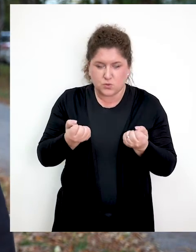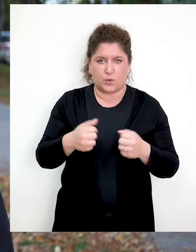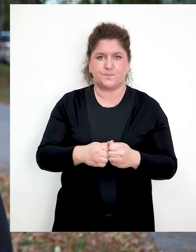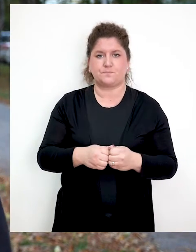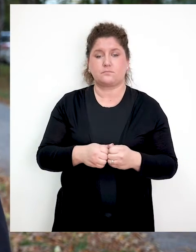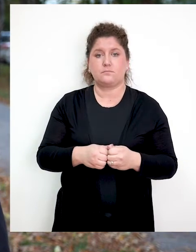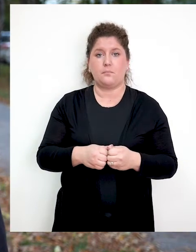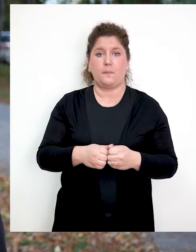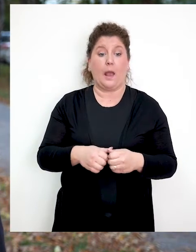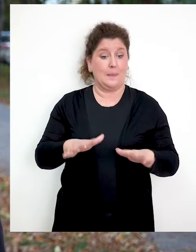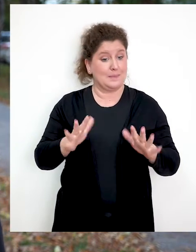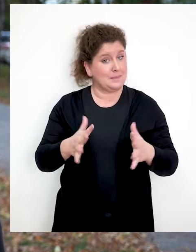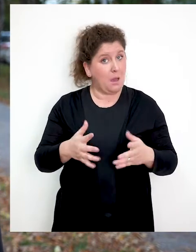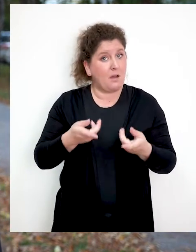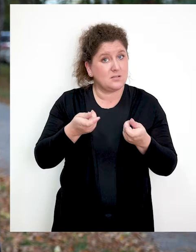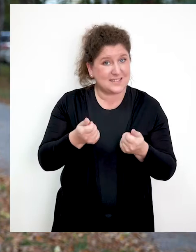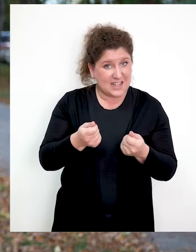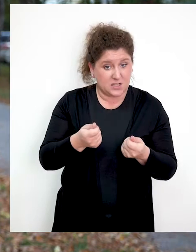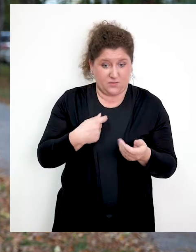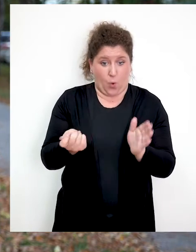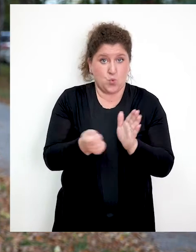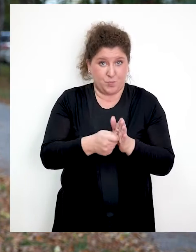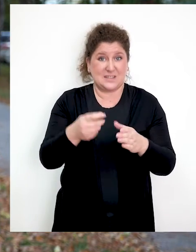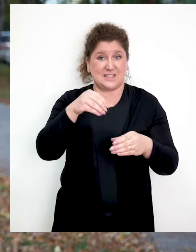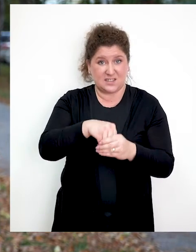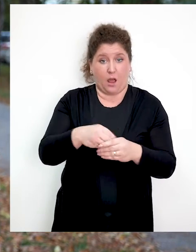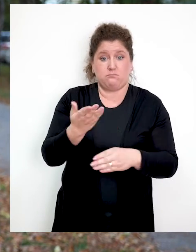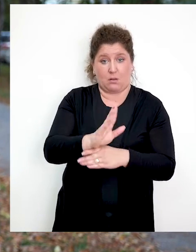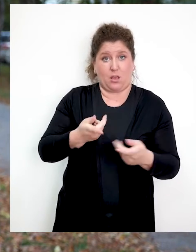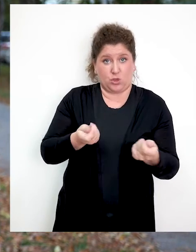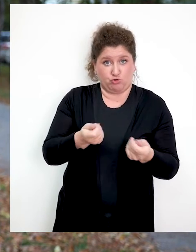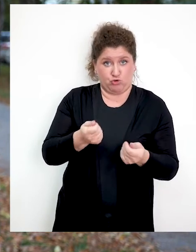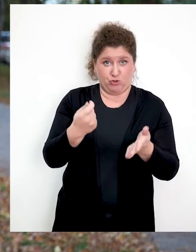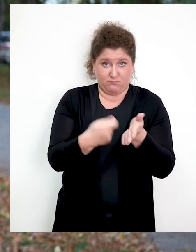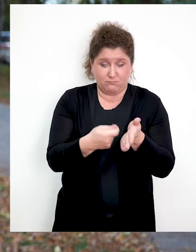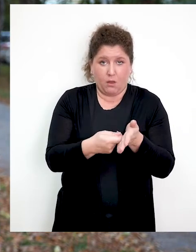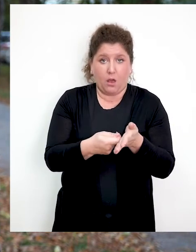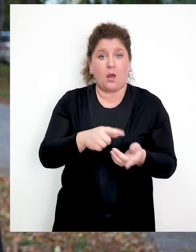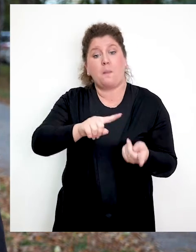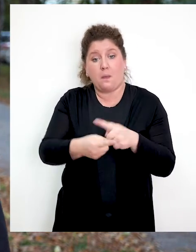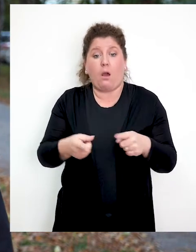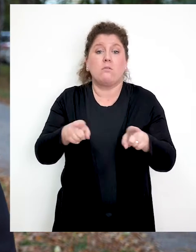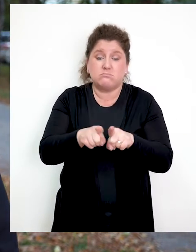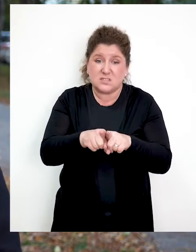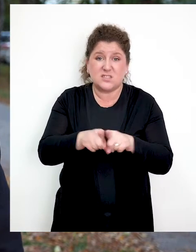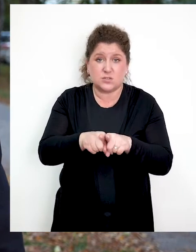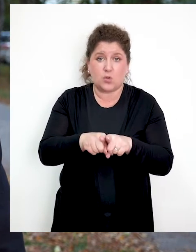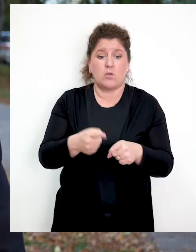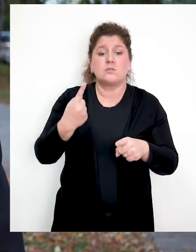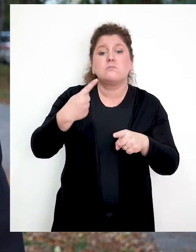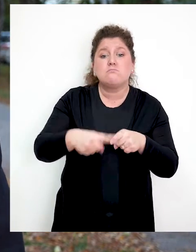što nemaju sredstava da kupe stanove po tržišnim cijenama, nego i to što zbog